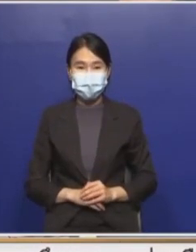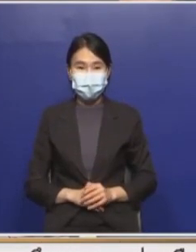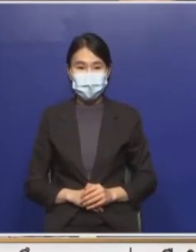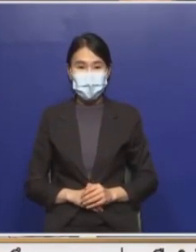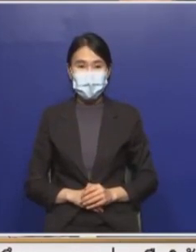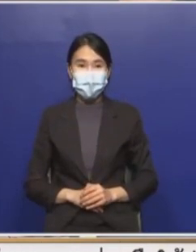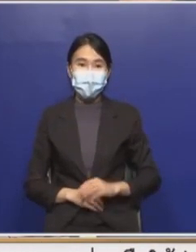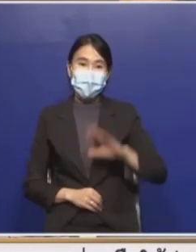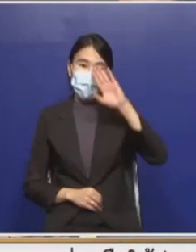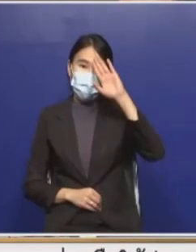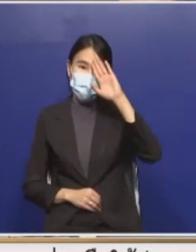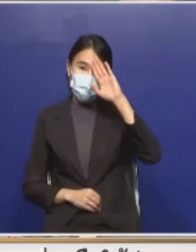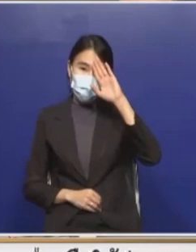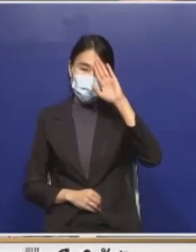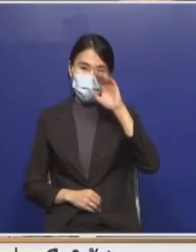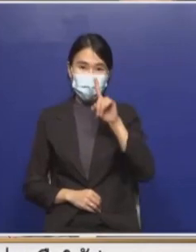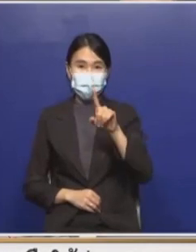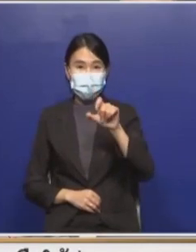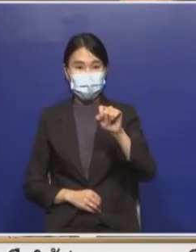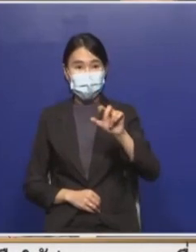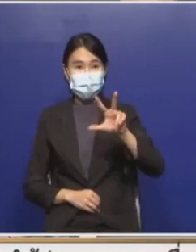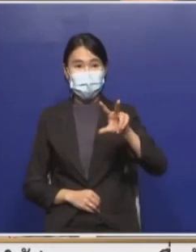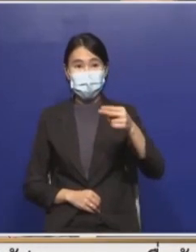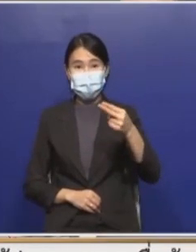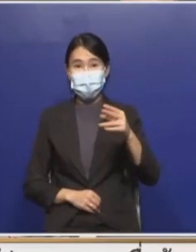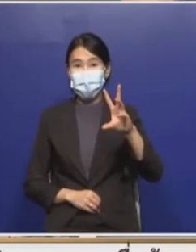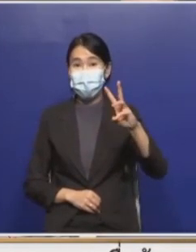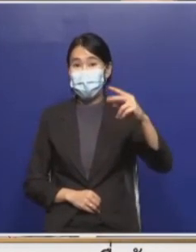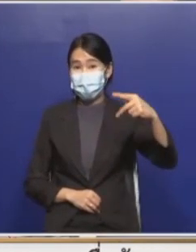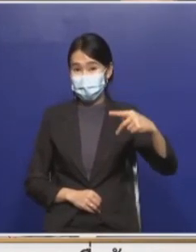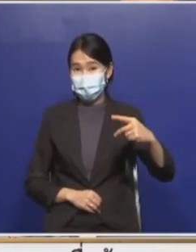ป่วยอยู่ 136,000 คน